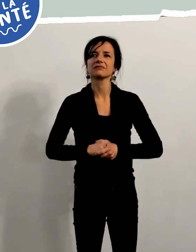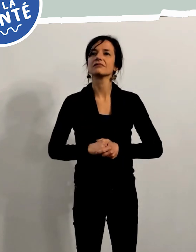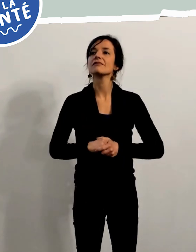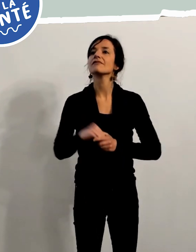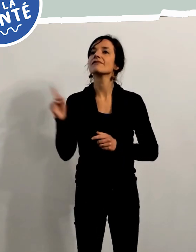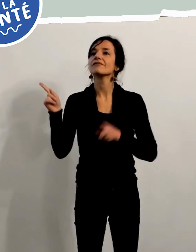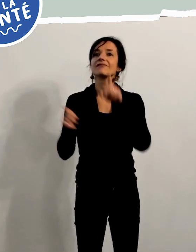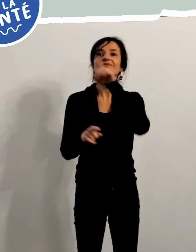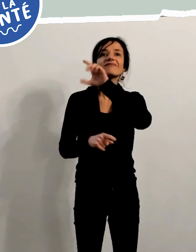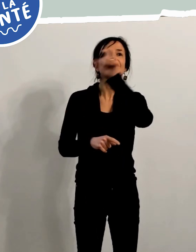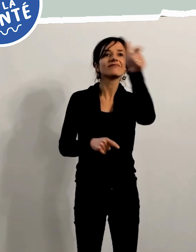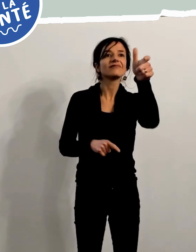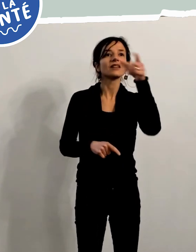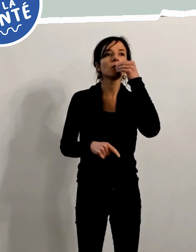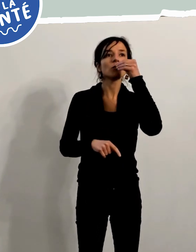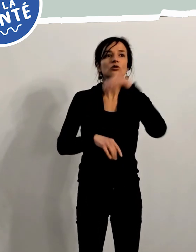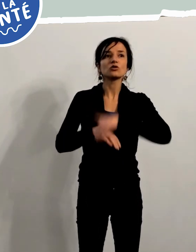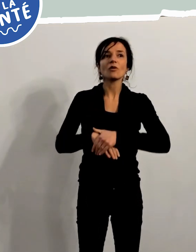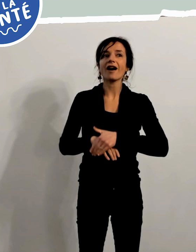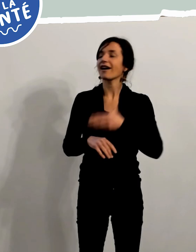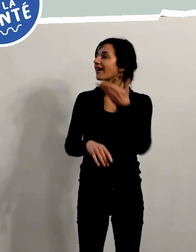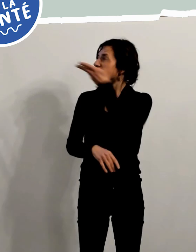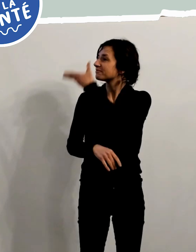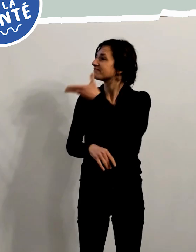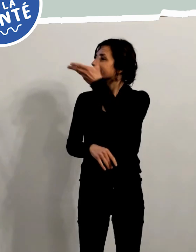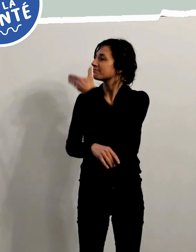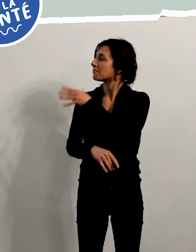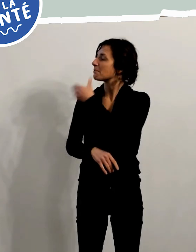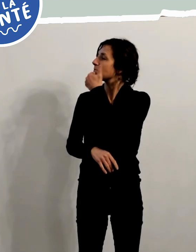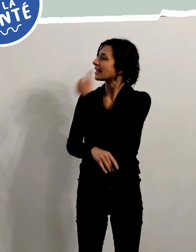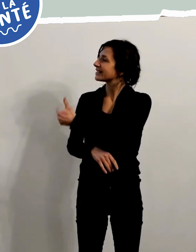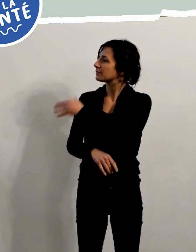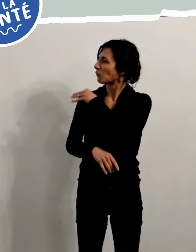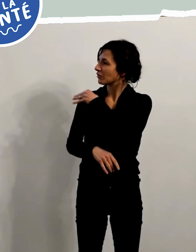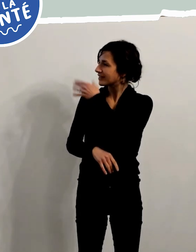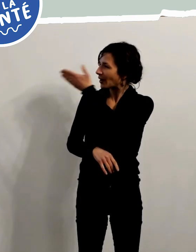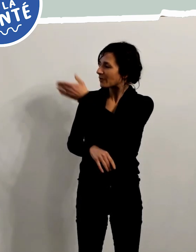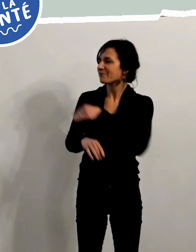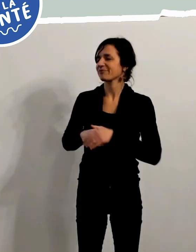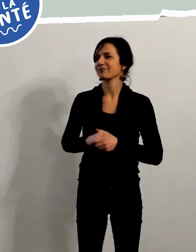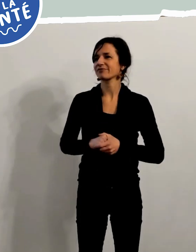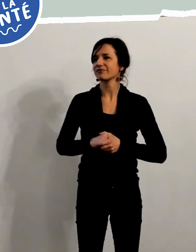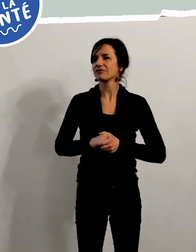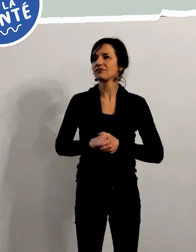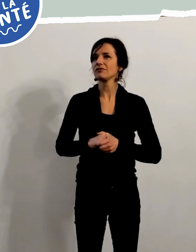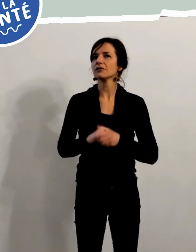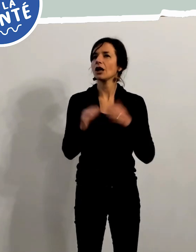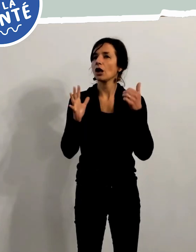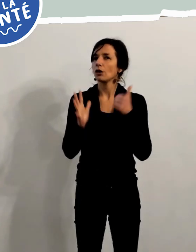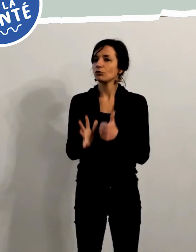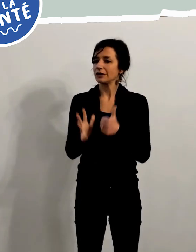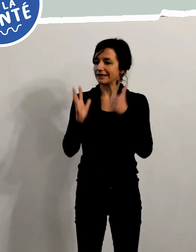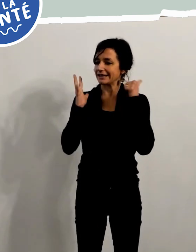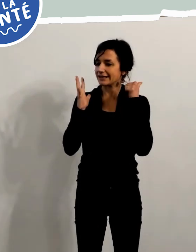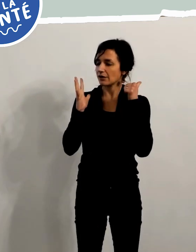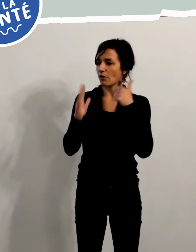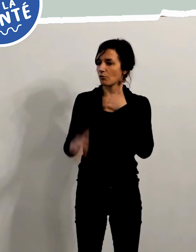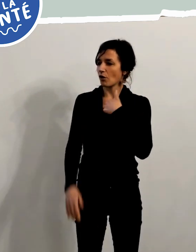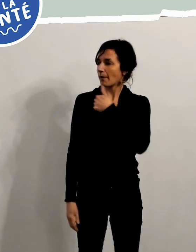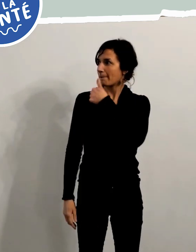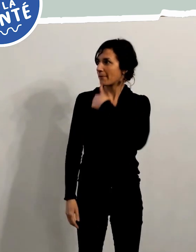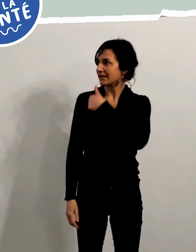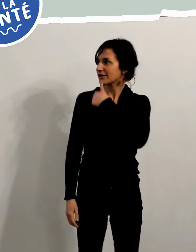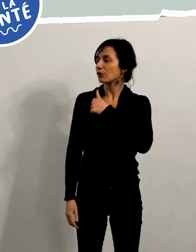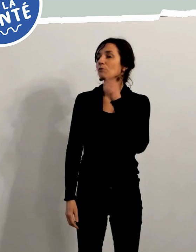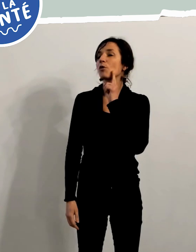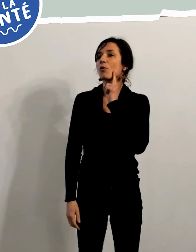Bonsoir plutôt tout le monde. Merci au professeur. Ça fait Ça fait 6 ans que j'attends. Je pense que c'est la première fois